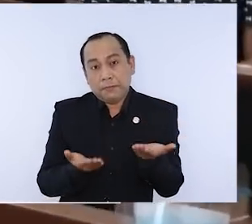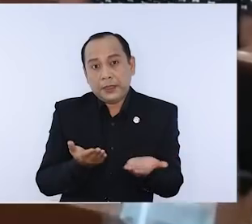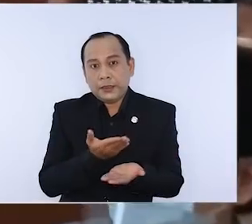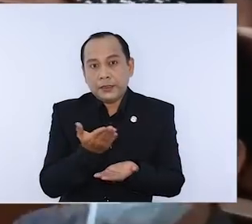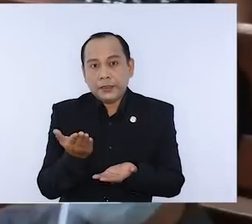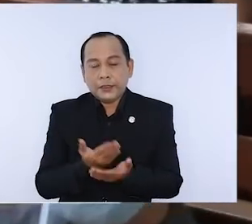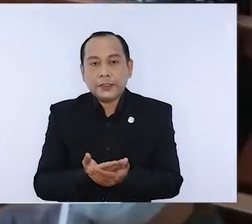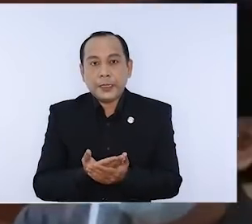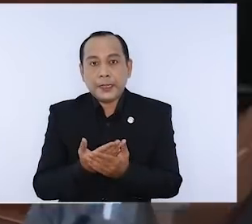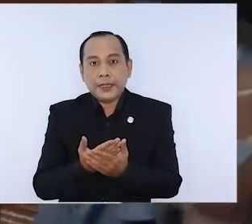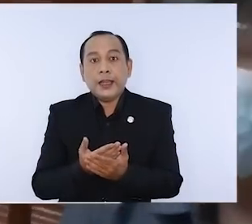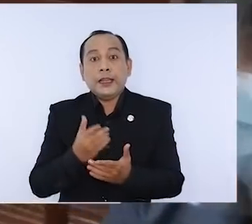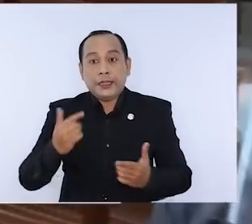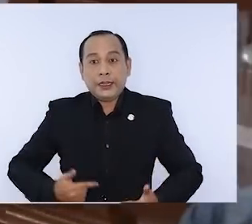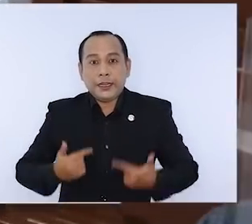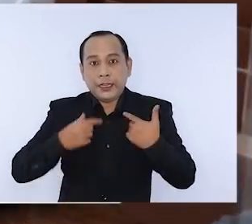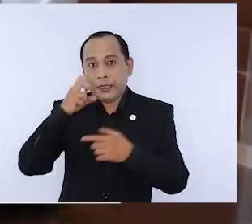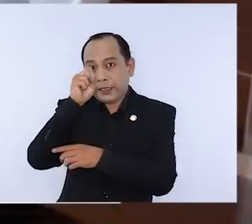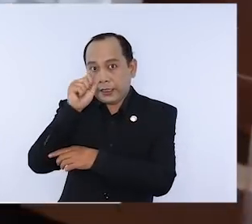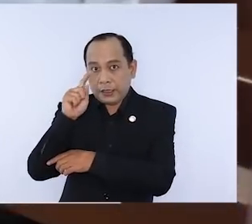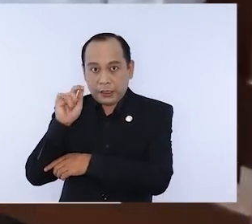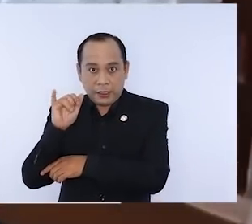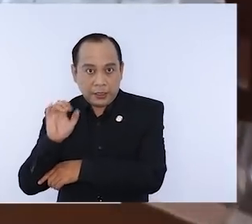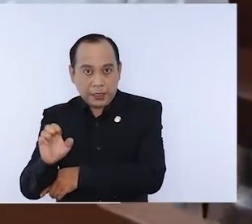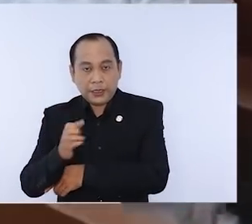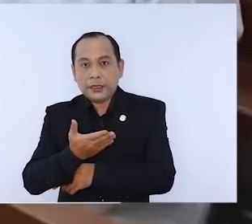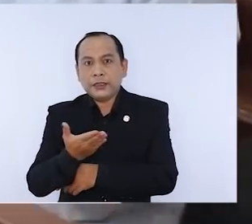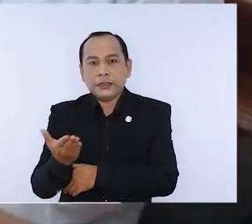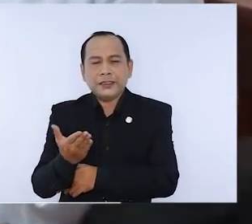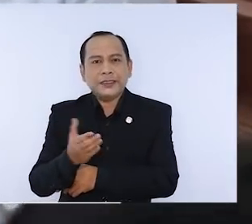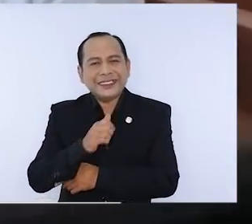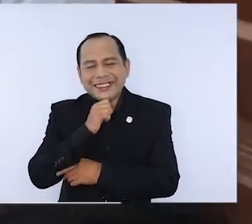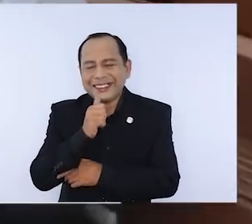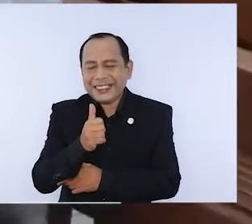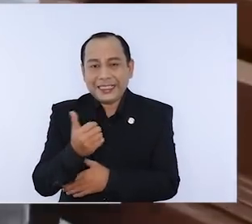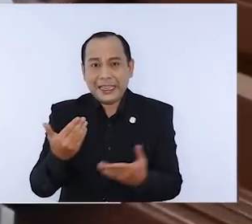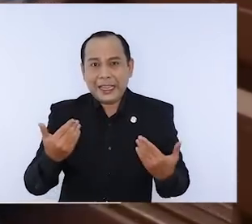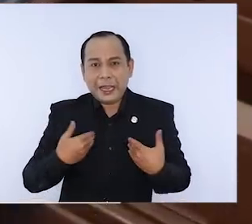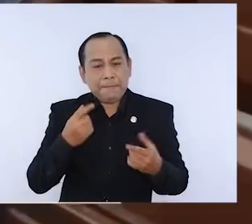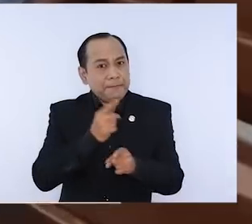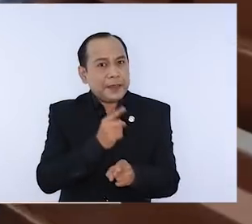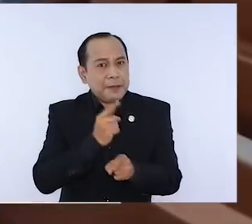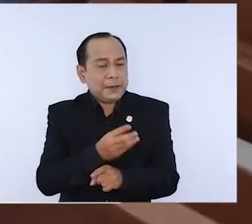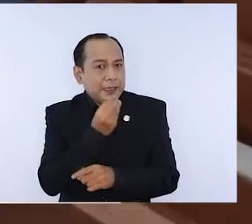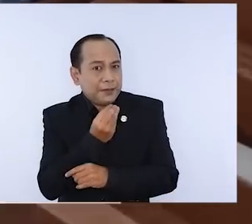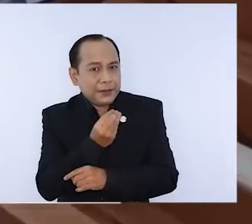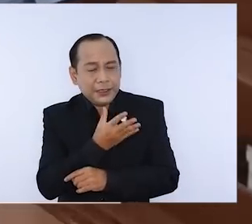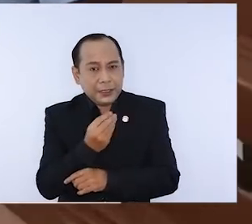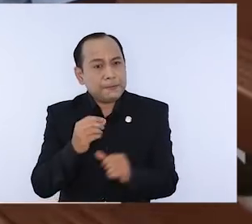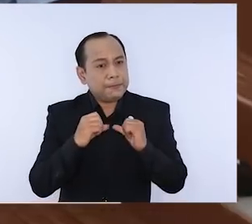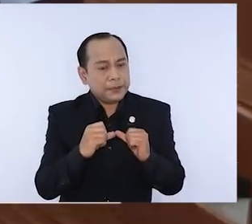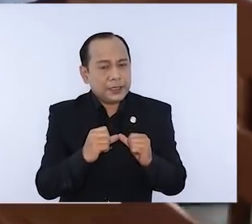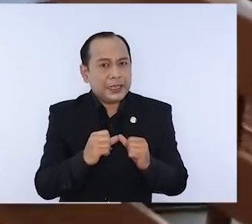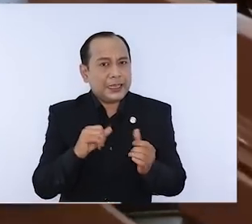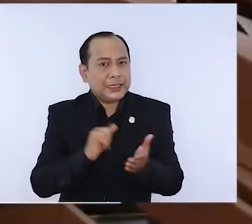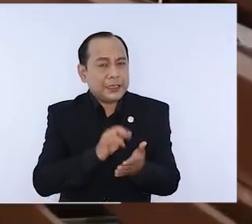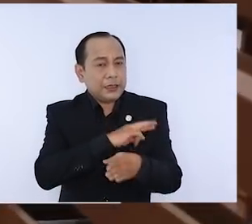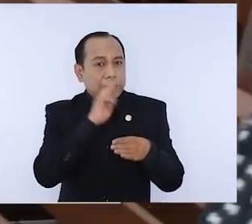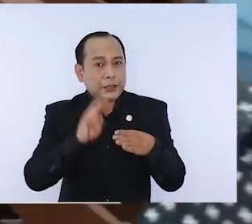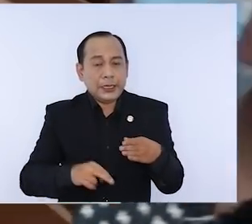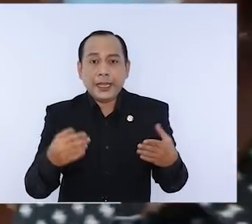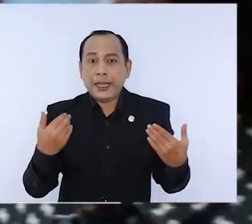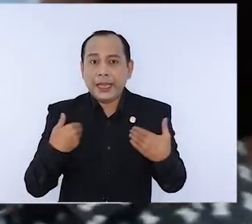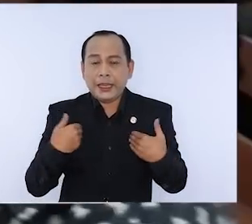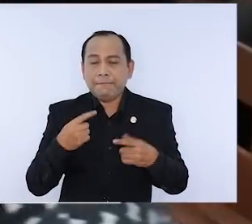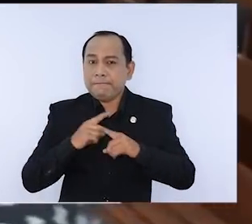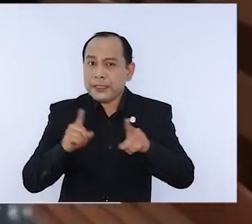sa kanilang lifestyle ay hindi na nila magawa ang magkaroon ng proper diet na kapag nagpatuloy ay siyang magiging sanhi ng pagkakaroon